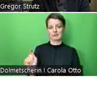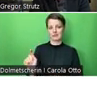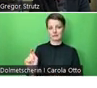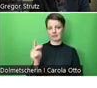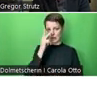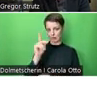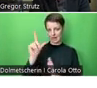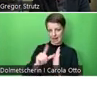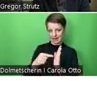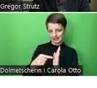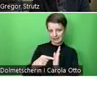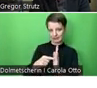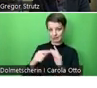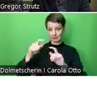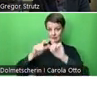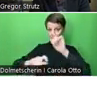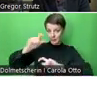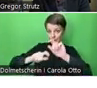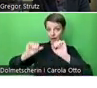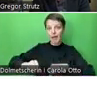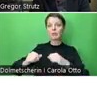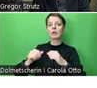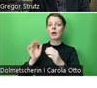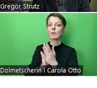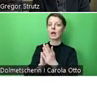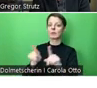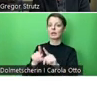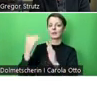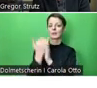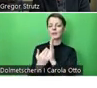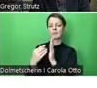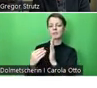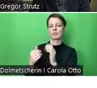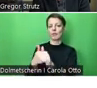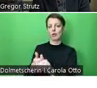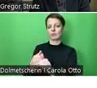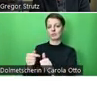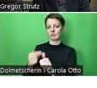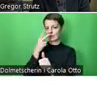ihrer Reihenfolge verändert werden? Ja, ich glaube, es geht um diese